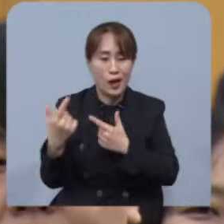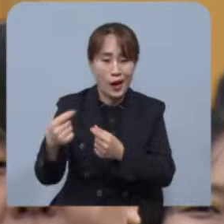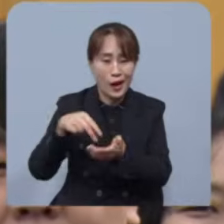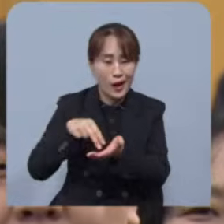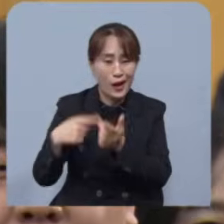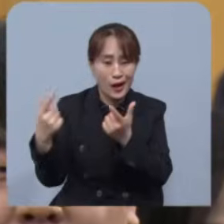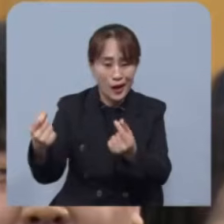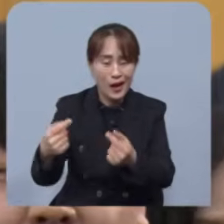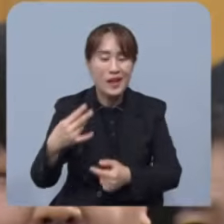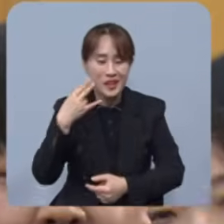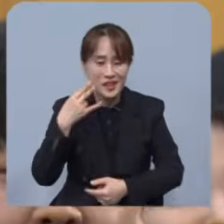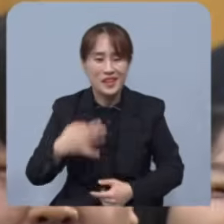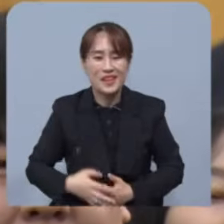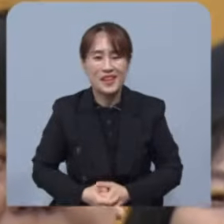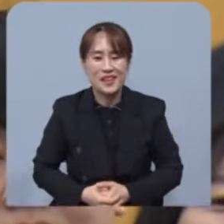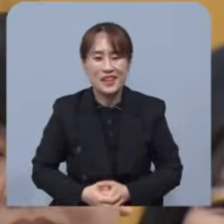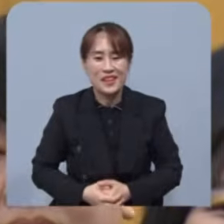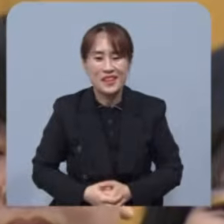네.